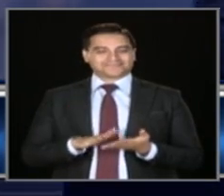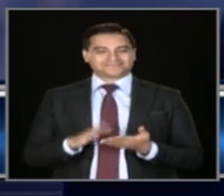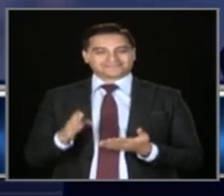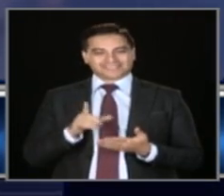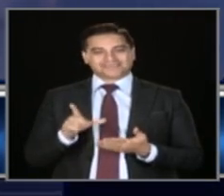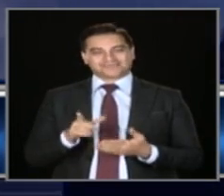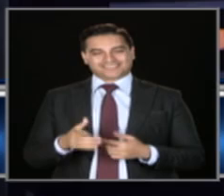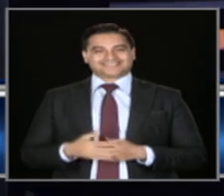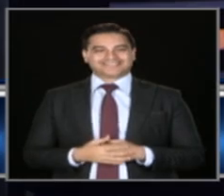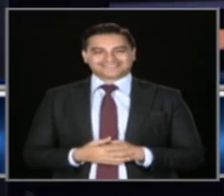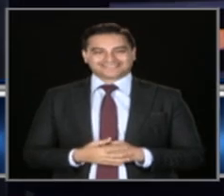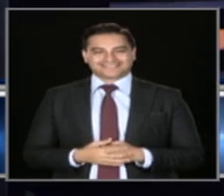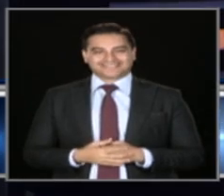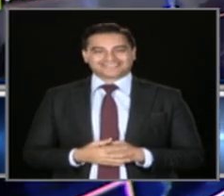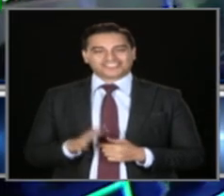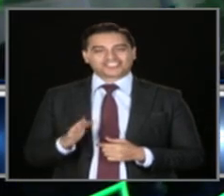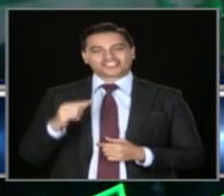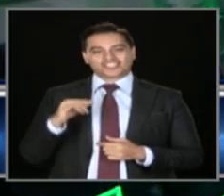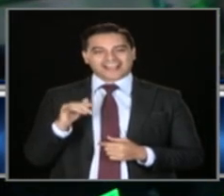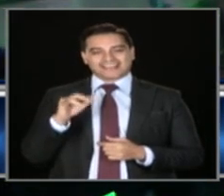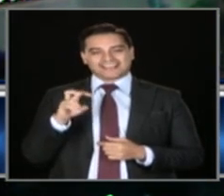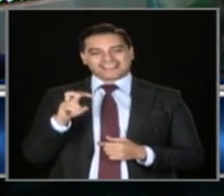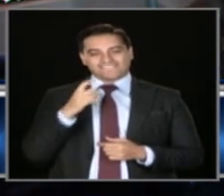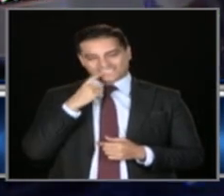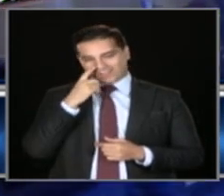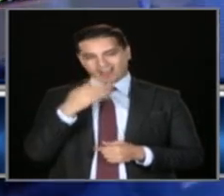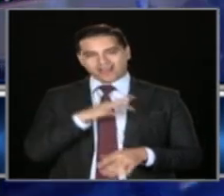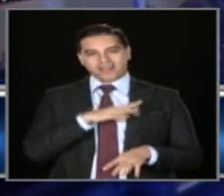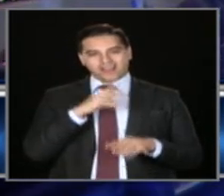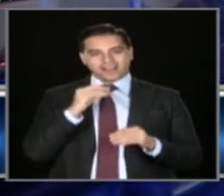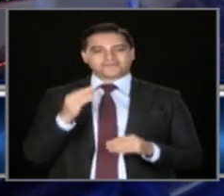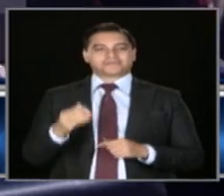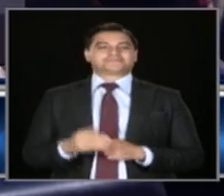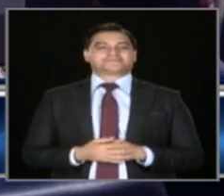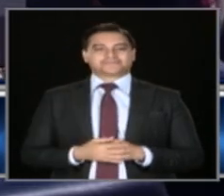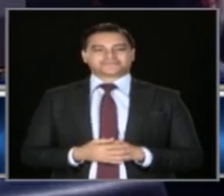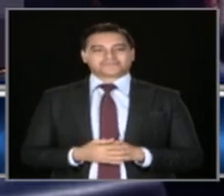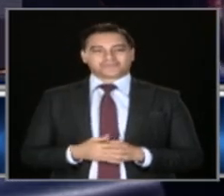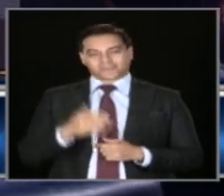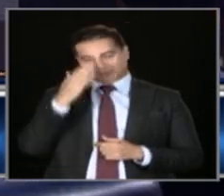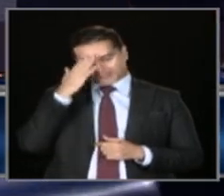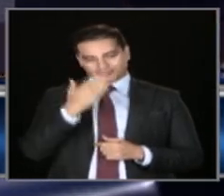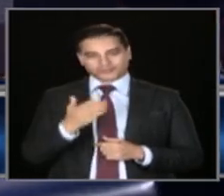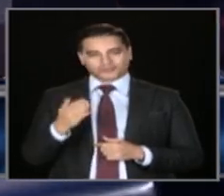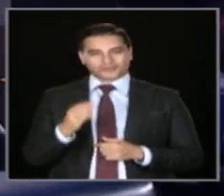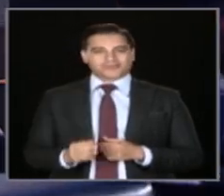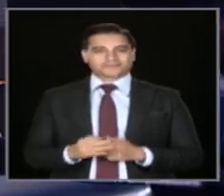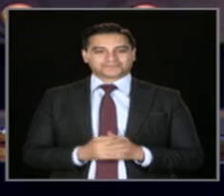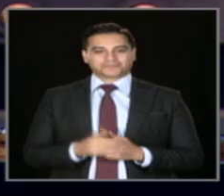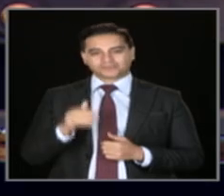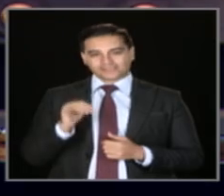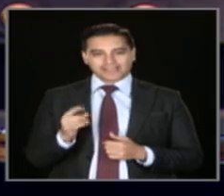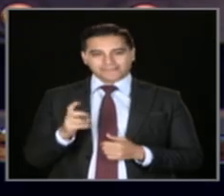إجابة صحيحة، هي فعلا الفنانة الراحلة شادية. أشكرك، شكرا يا